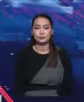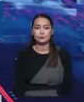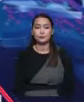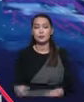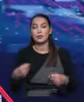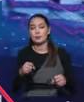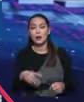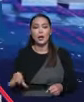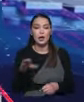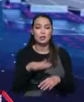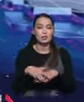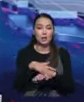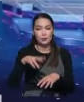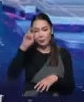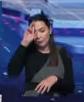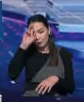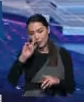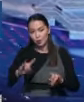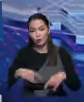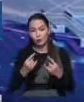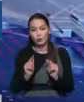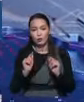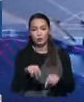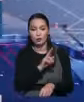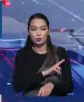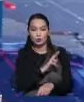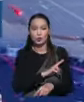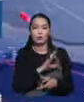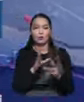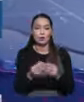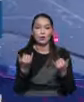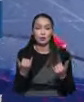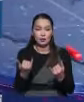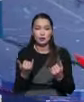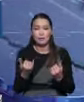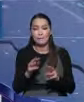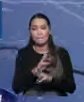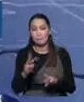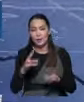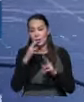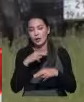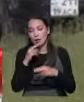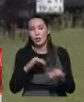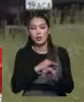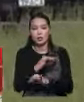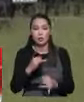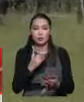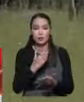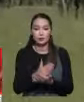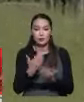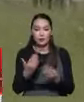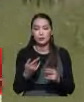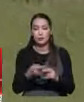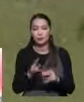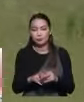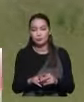Мопедтердің барлығын жаппай мемлекеттік тіркеуге алу жұмыстары бойынша заңнама қазіргі таңда мәжілісте талқылануда. Асында адалынан